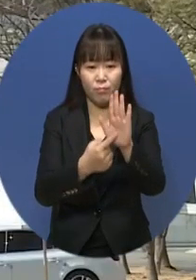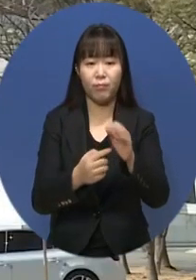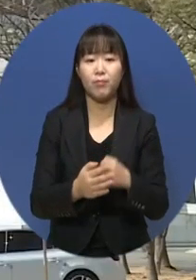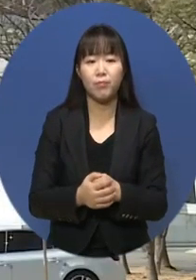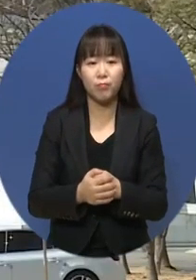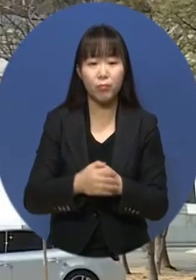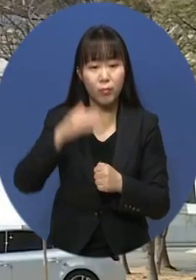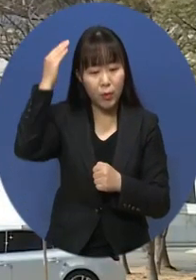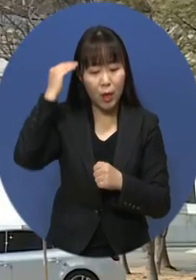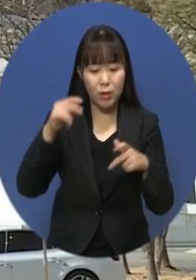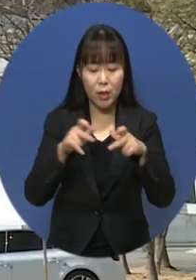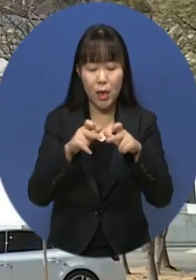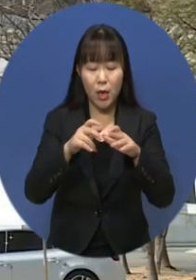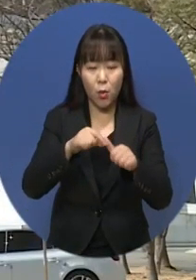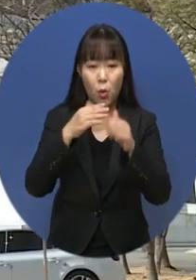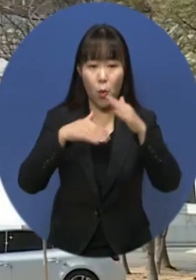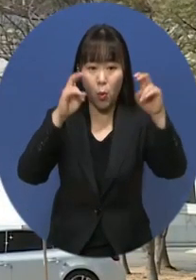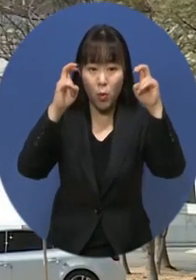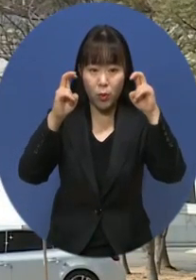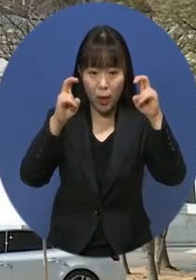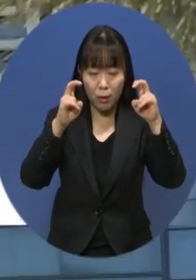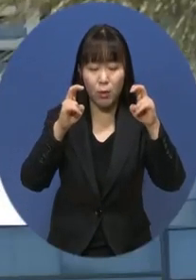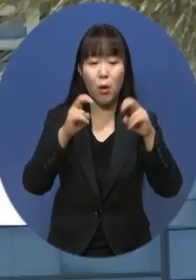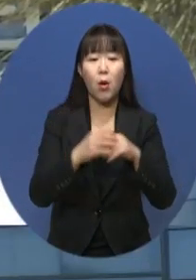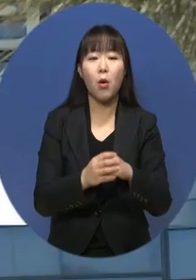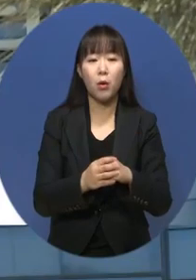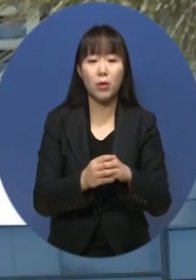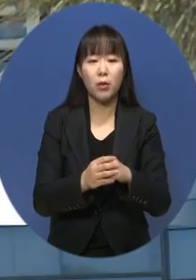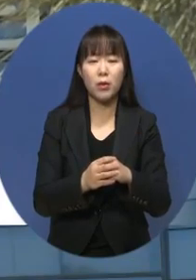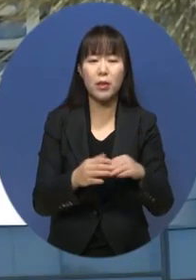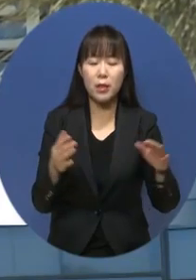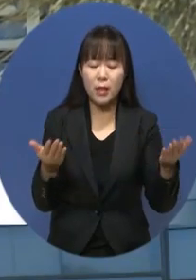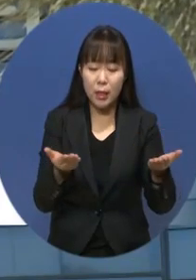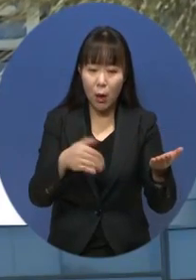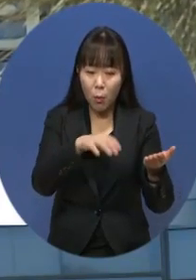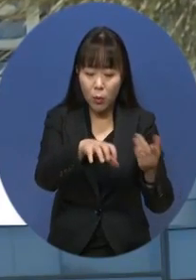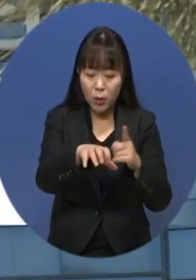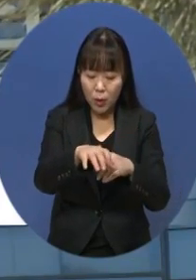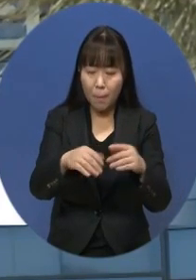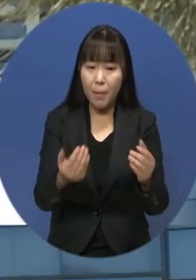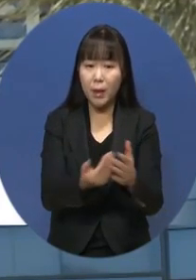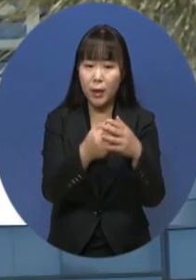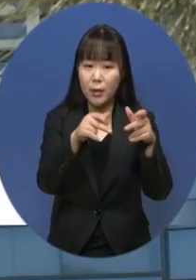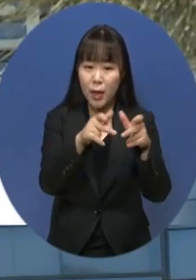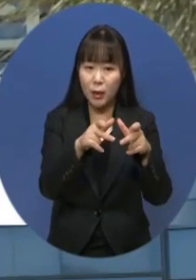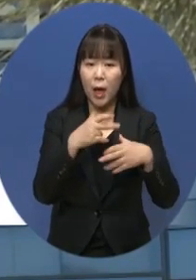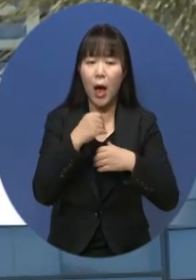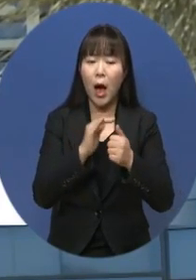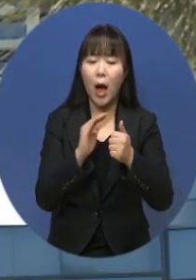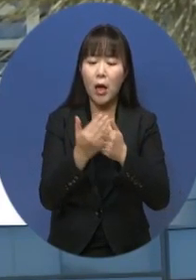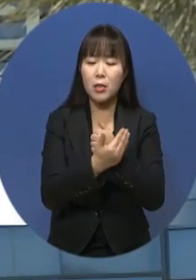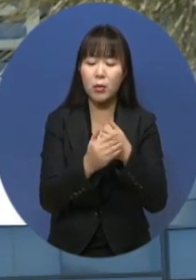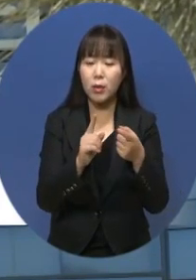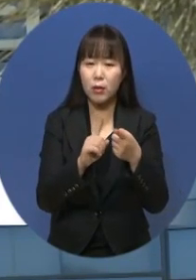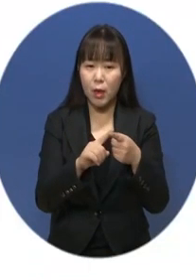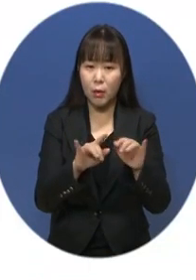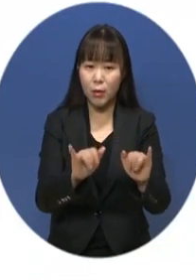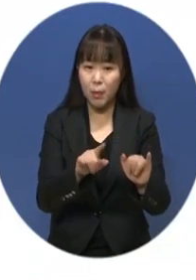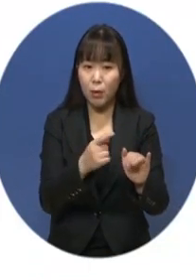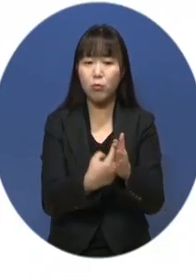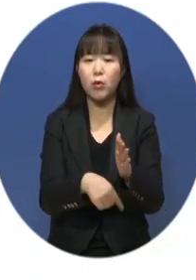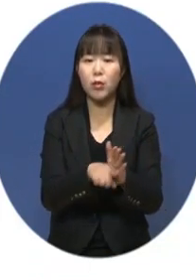한국장애인고용공단 고용 개발원 의 작업현장에서 발달 장애인 근로자의 안전 사고를 예방하기 위해